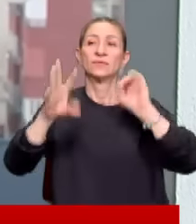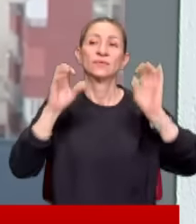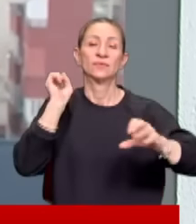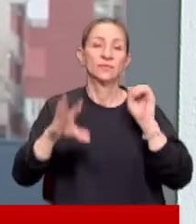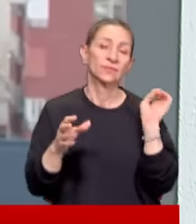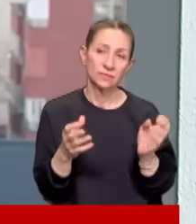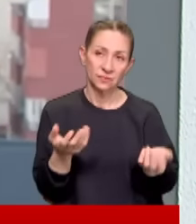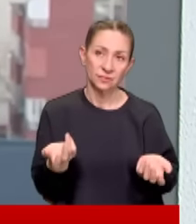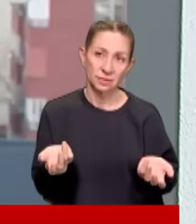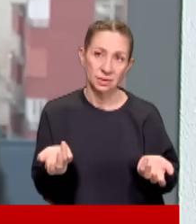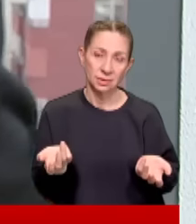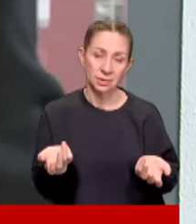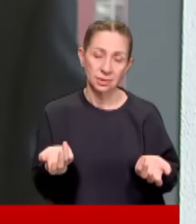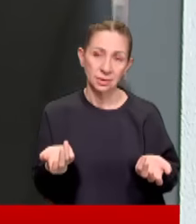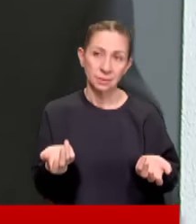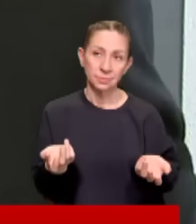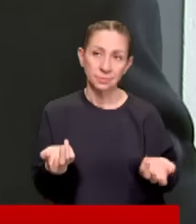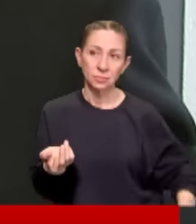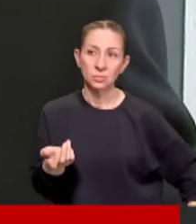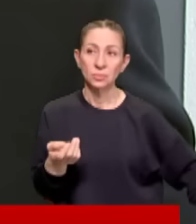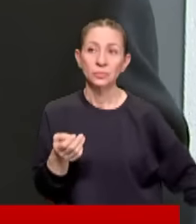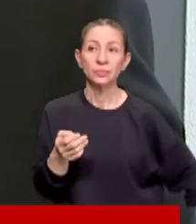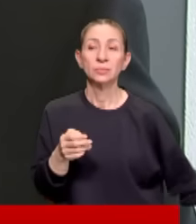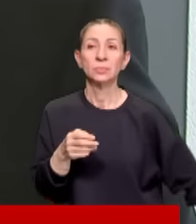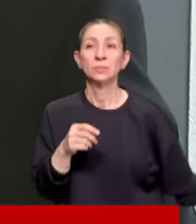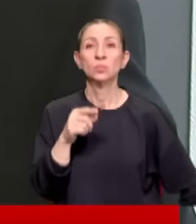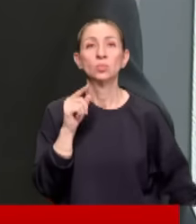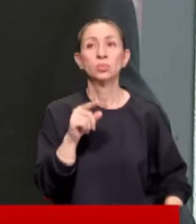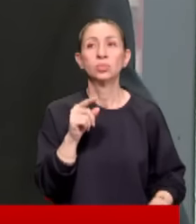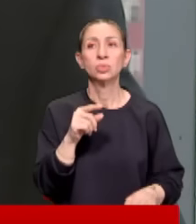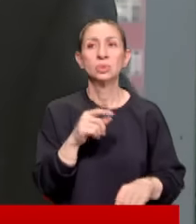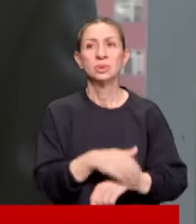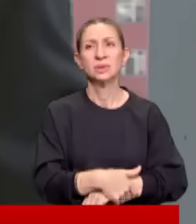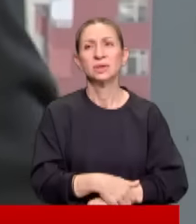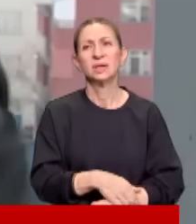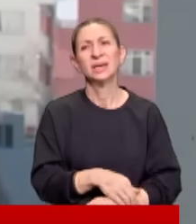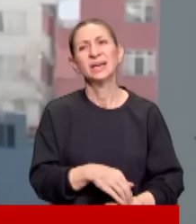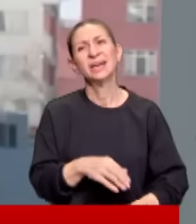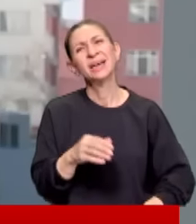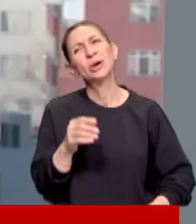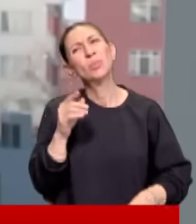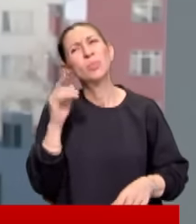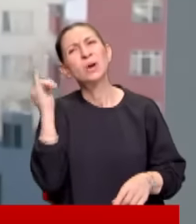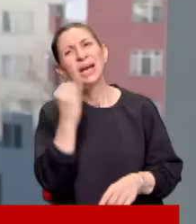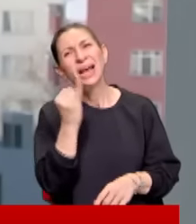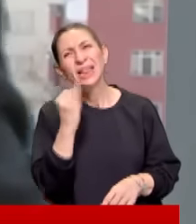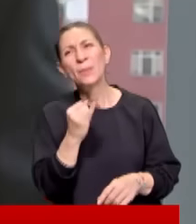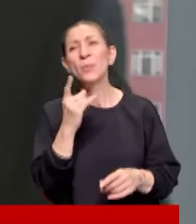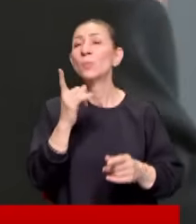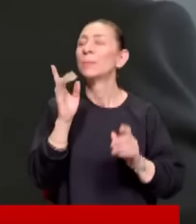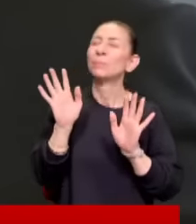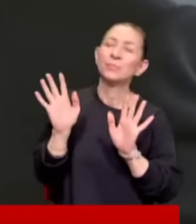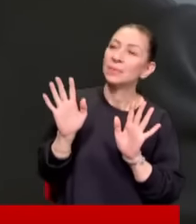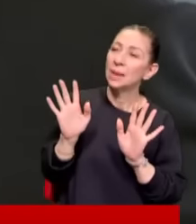tanımlama. Efendim söyleyeyim, bunu... tanımlama mı? Karalama mı? Bunu, ya da bir kampanya değil mi? Şimdi